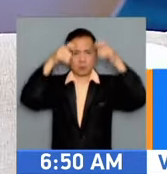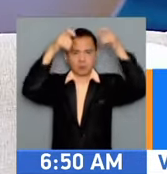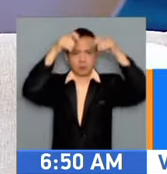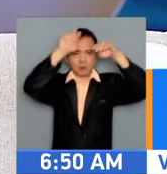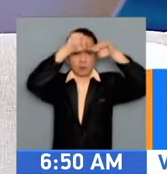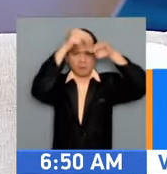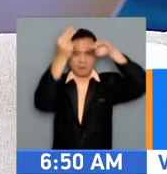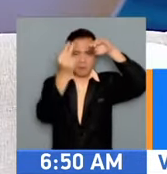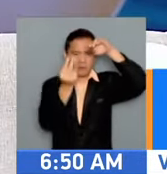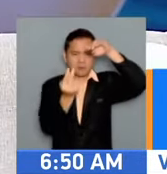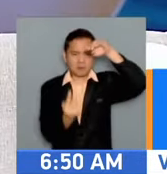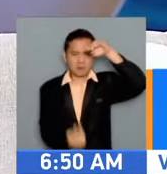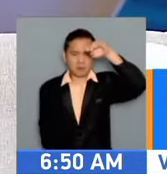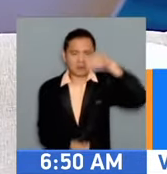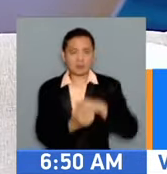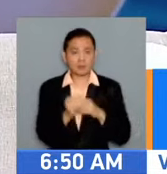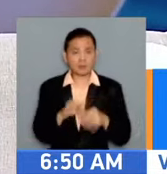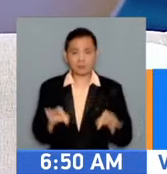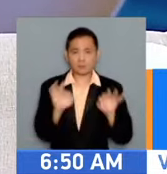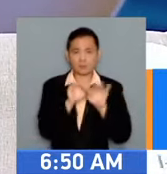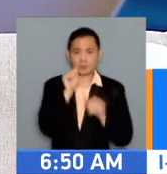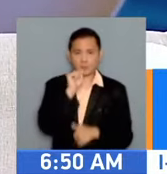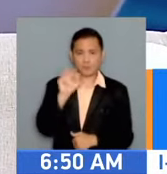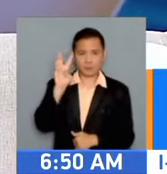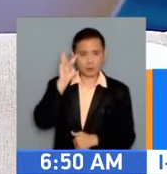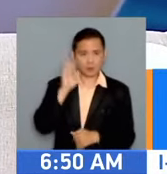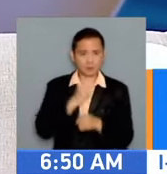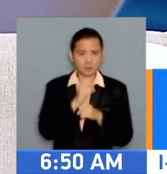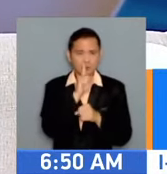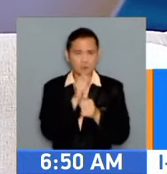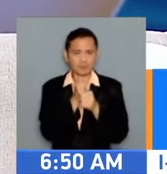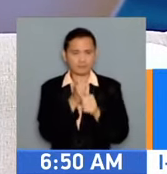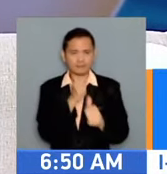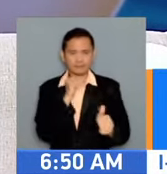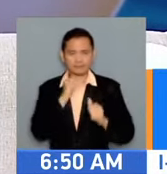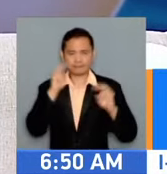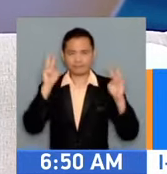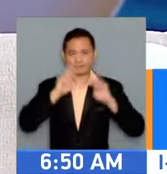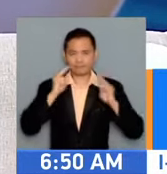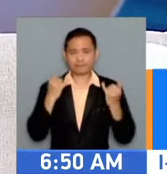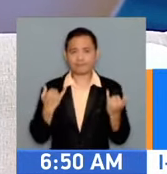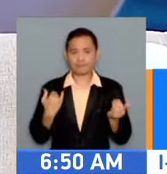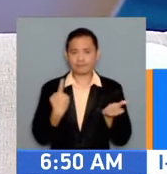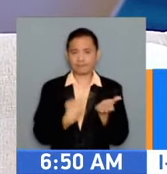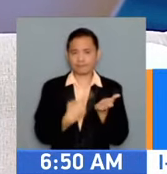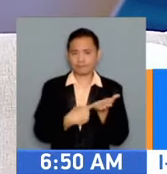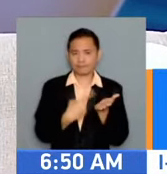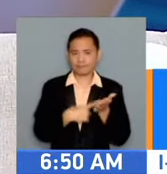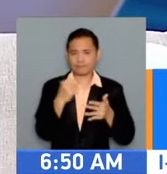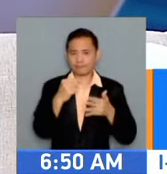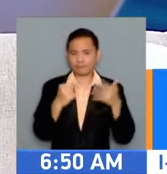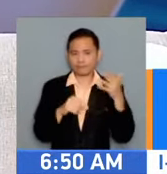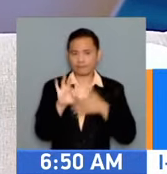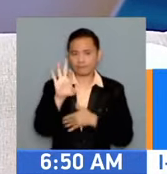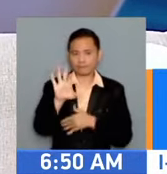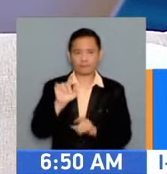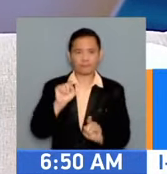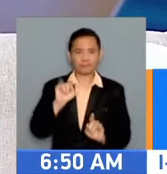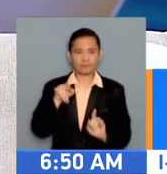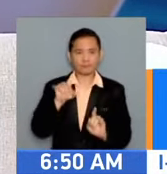Mahalaga maging alerto para maiwasan ang ganitong mga aksidente. Pag-usapan natin ng ilang tips para maging safe ang mga bata dahil kahit sa